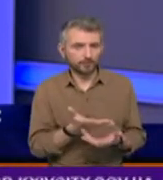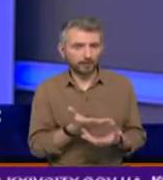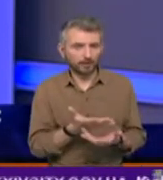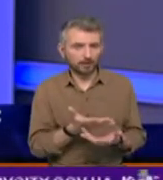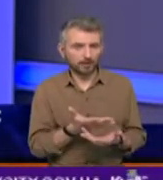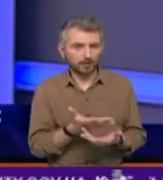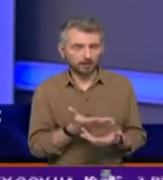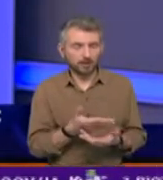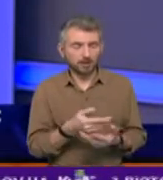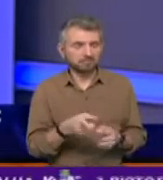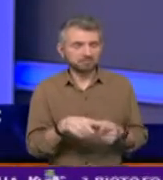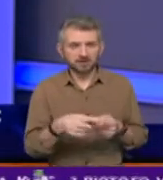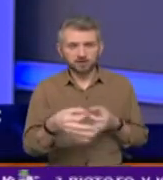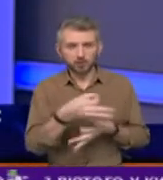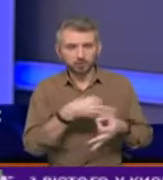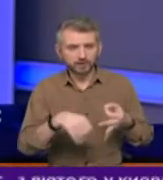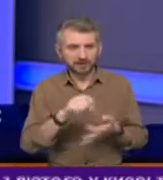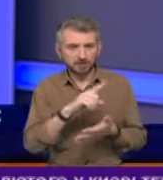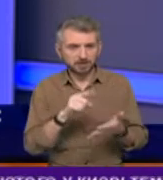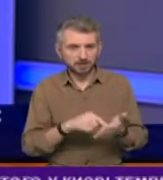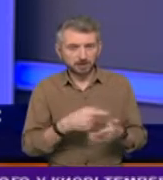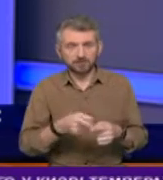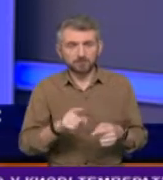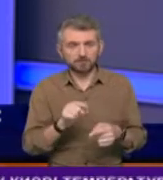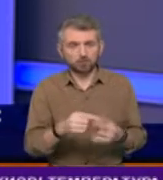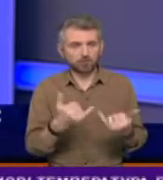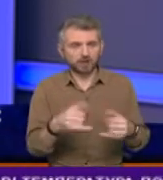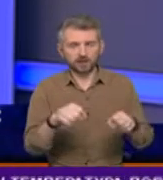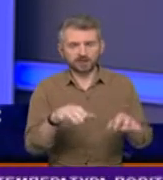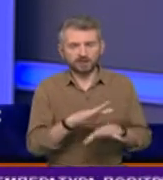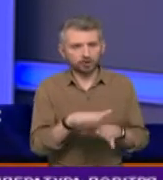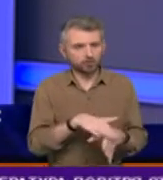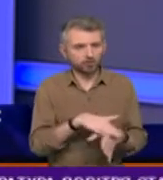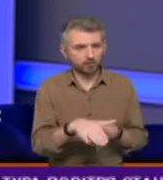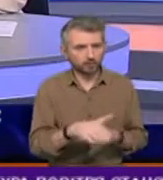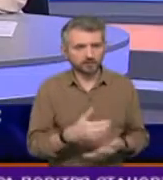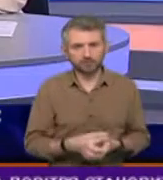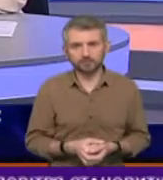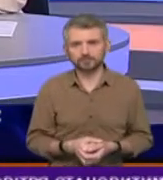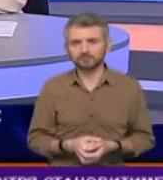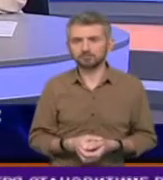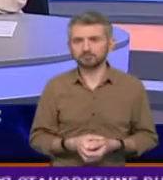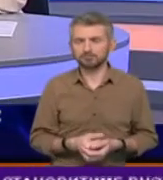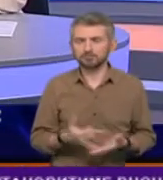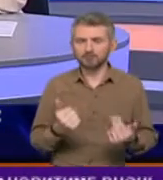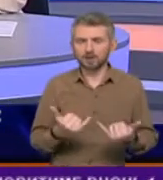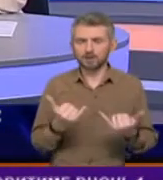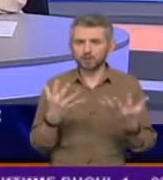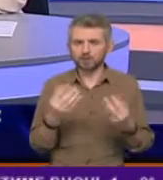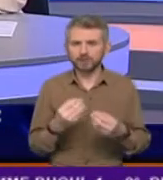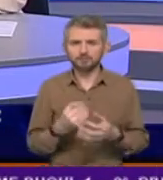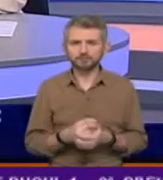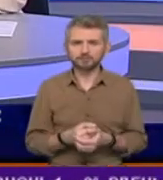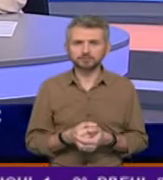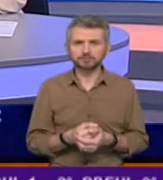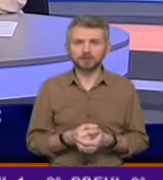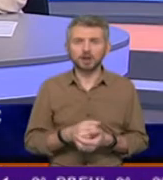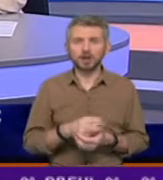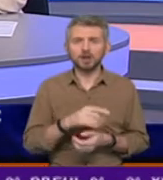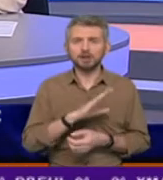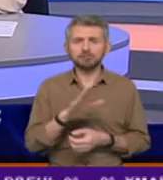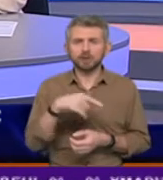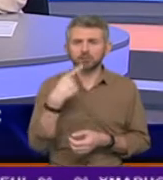Я хотів би просити наших колег, якщо можна, голосніше нам зробіть, щоб було чути в студії, бо якби напружуємося всі, хто тут сидить. Дякую